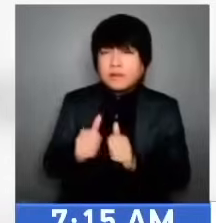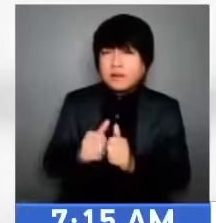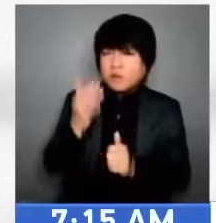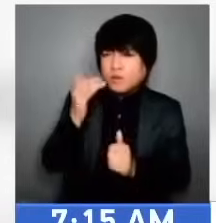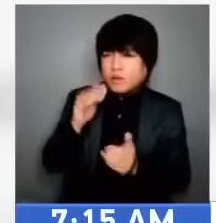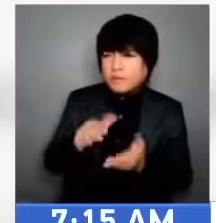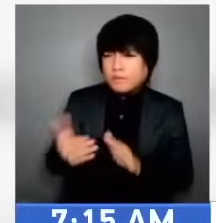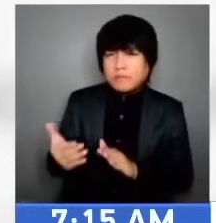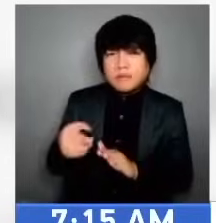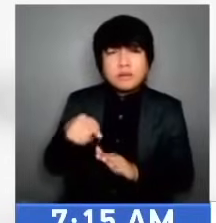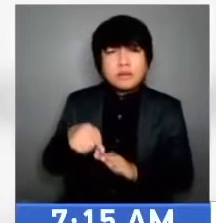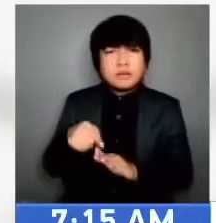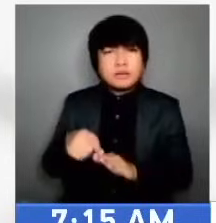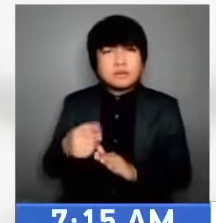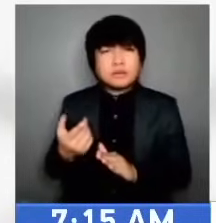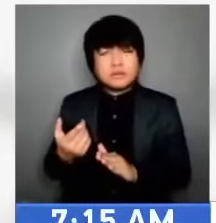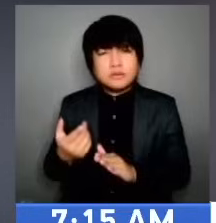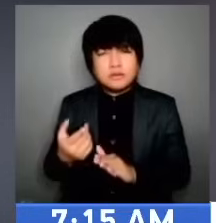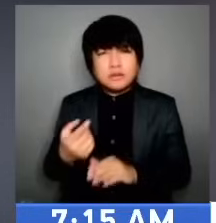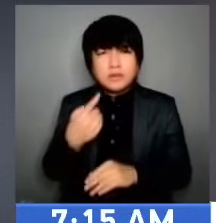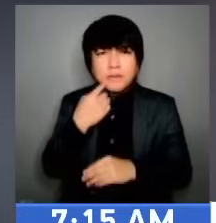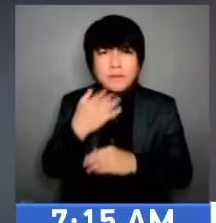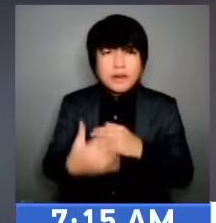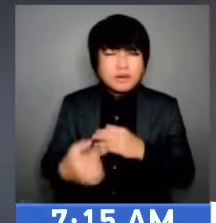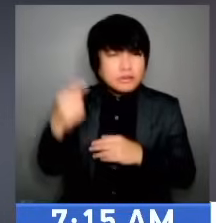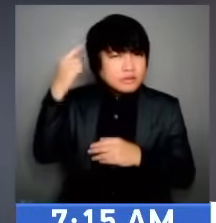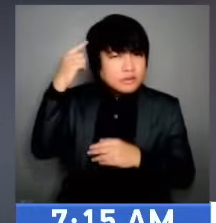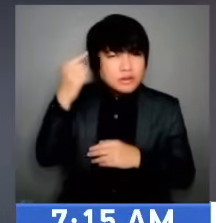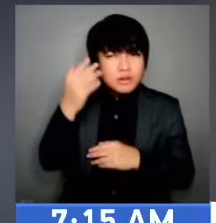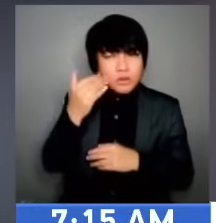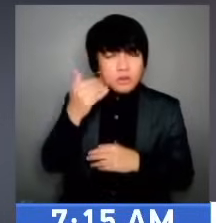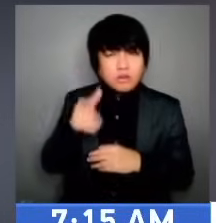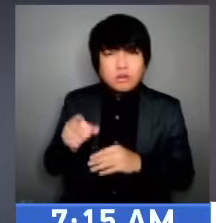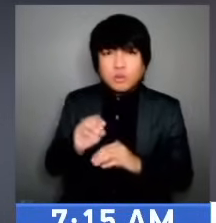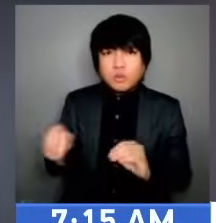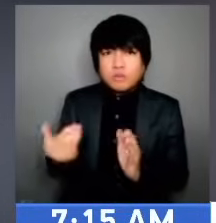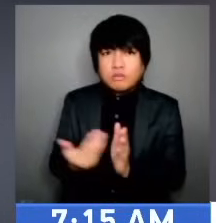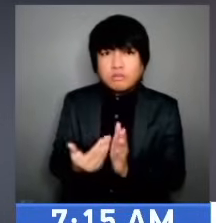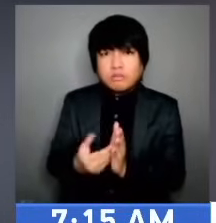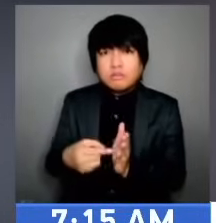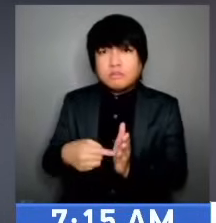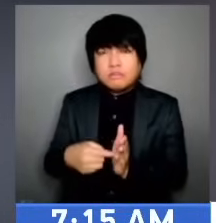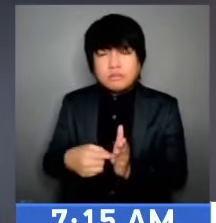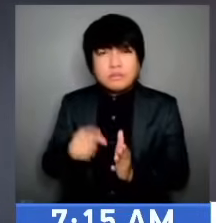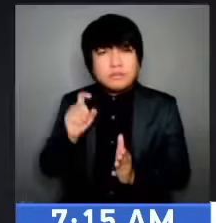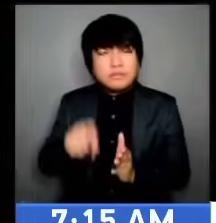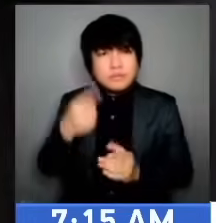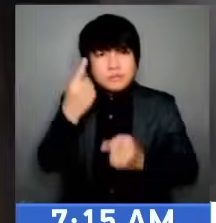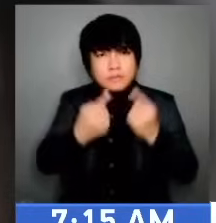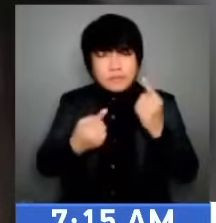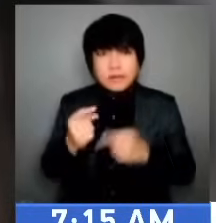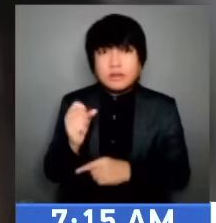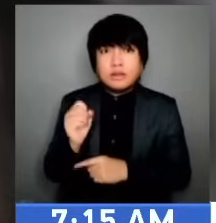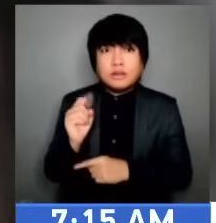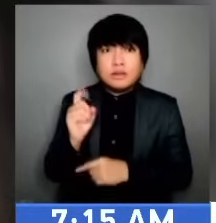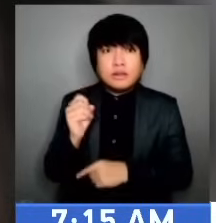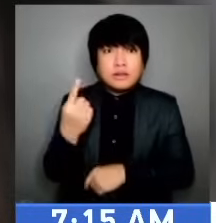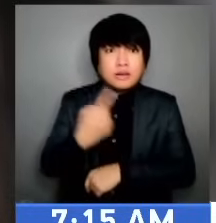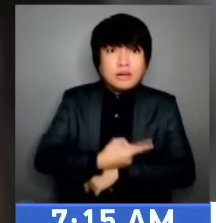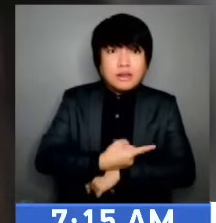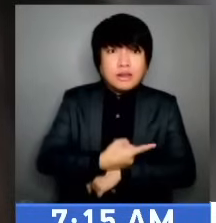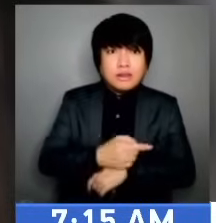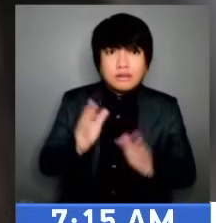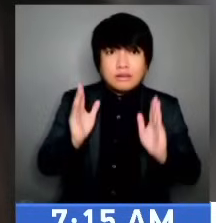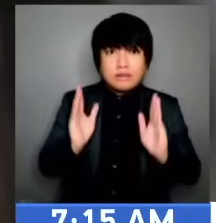kung bakit nagdugo ang utak ng bata. Dapat din daw ikonsidera na 11 araw ang pagitan ng umano'y pagsampal sa bata